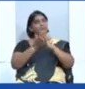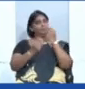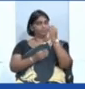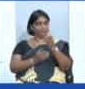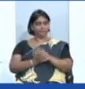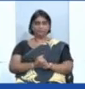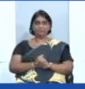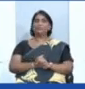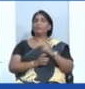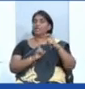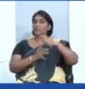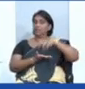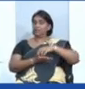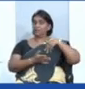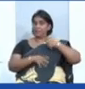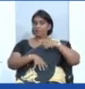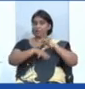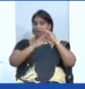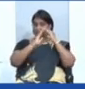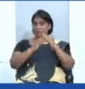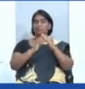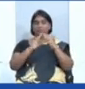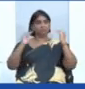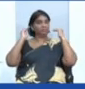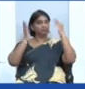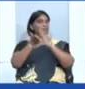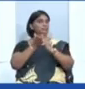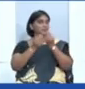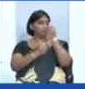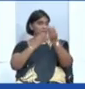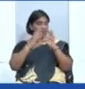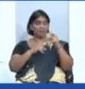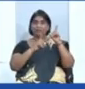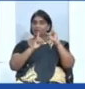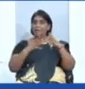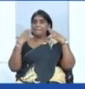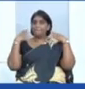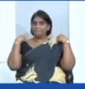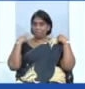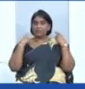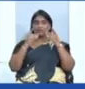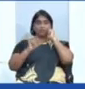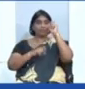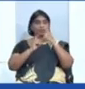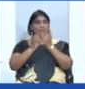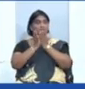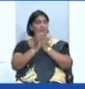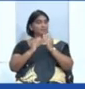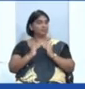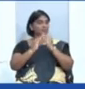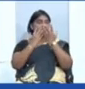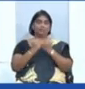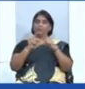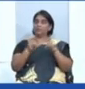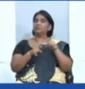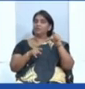සපයනු ලබනවා. දිස්ත්‍රික් මහ රෝහලක් ලෙස තෘතීක සත්කාර සේවා සැපීම පිණිස අදාළ පහසුකම් සහ මානව සම්පත ඉහළ නැංවීමේ